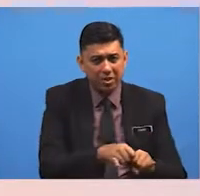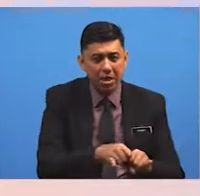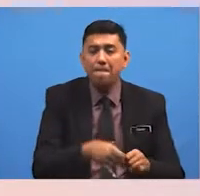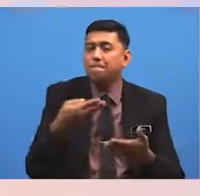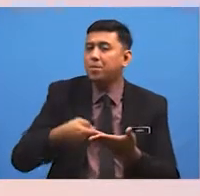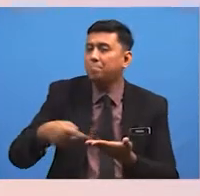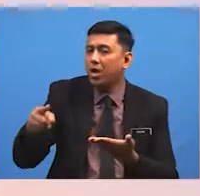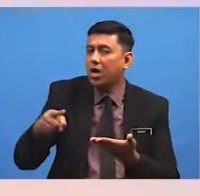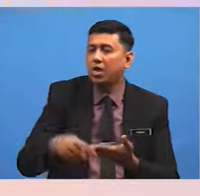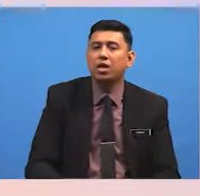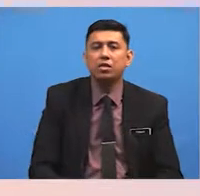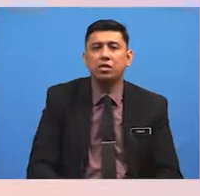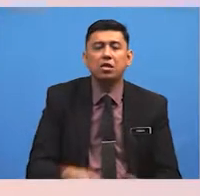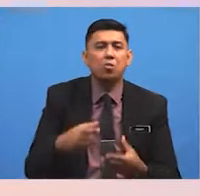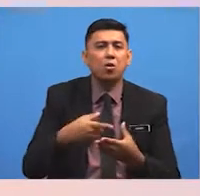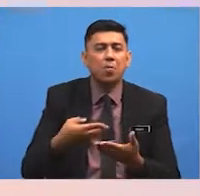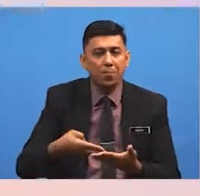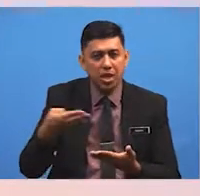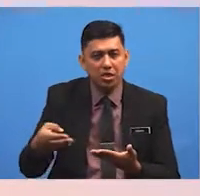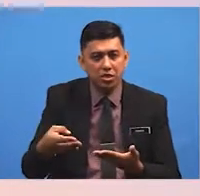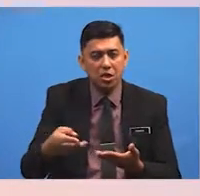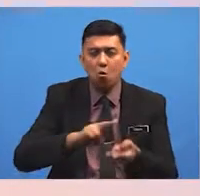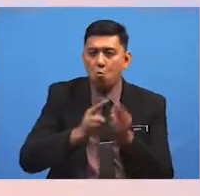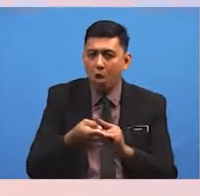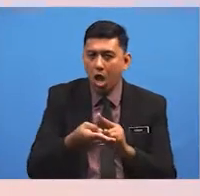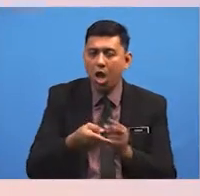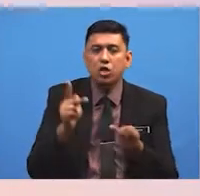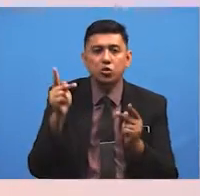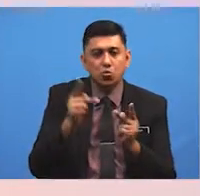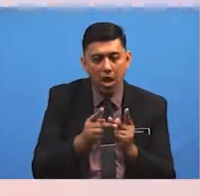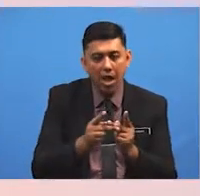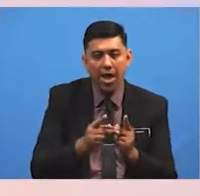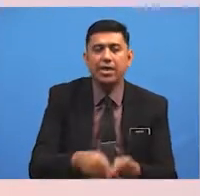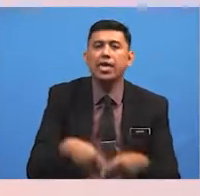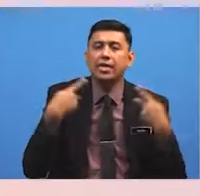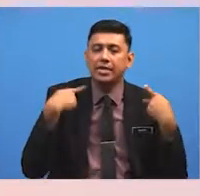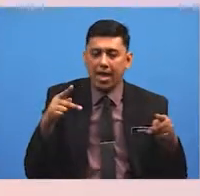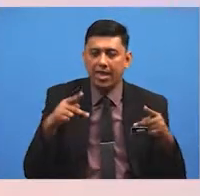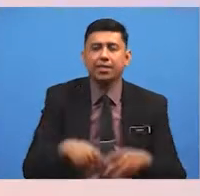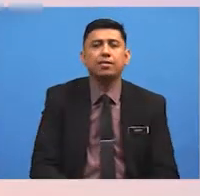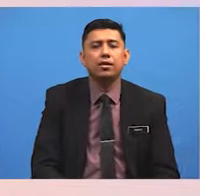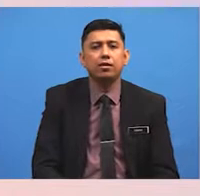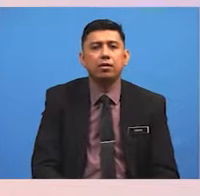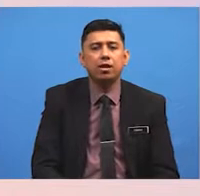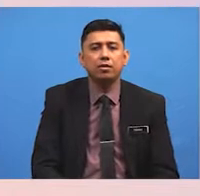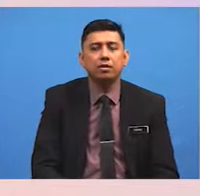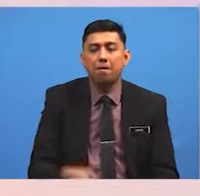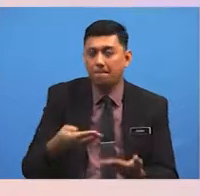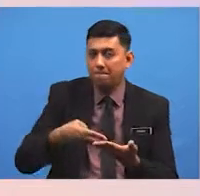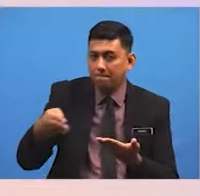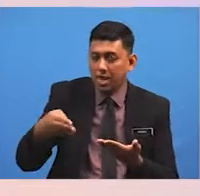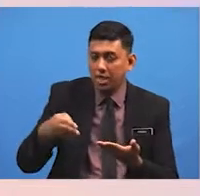butiran pembayaran yaitu berlanjut ubahsuai penis jadi murid-murid catatkan sebagai